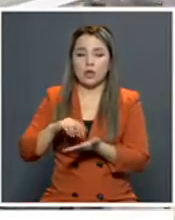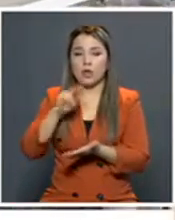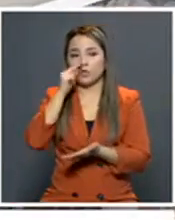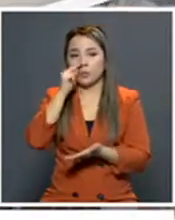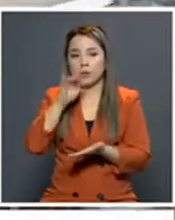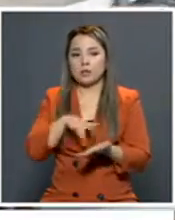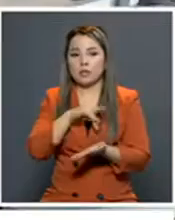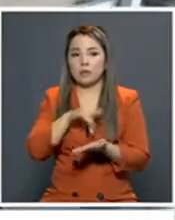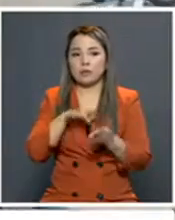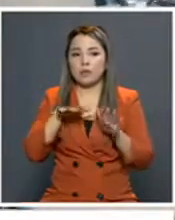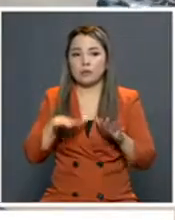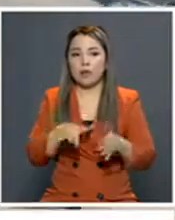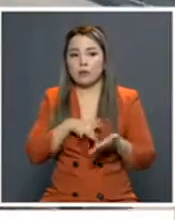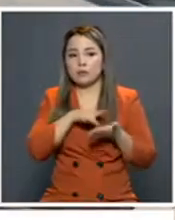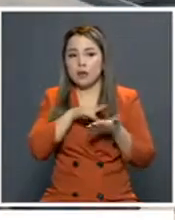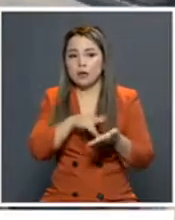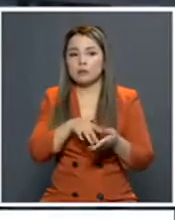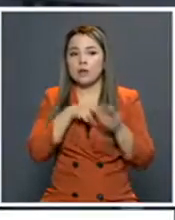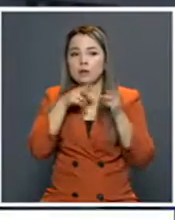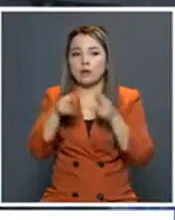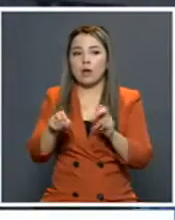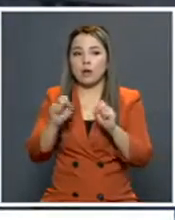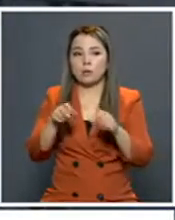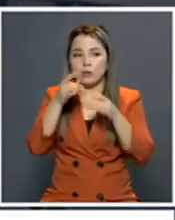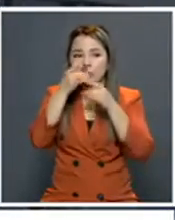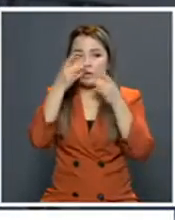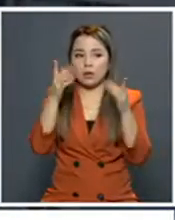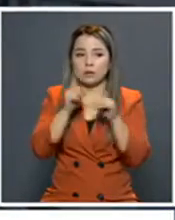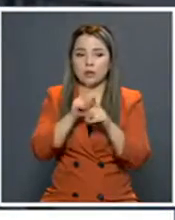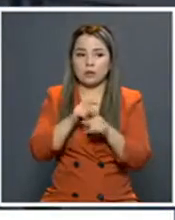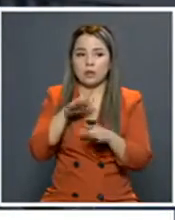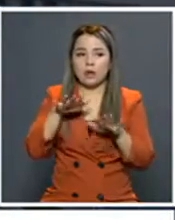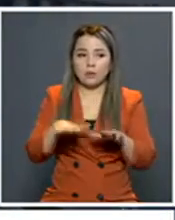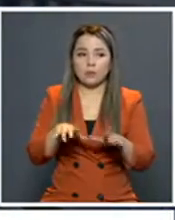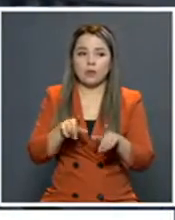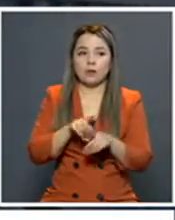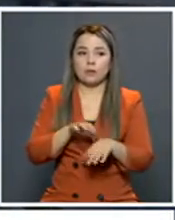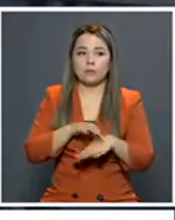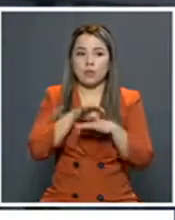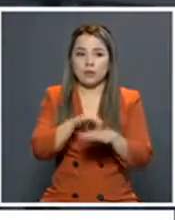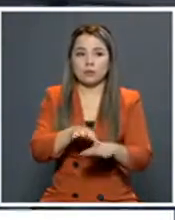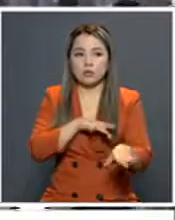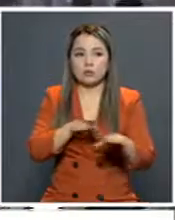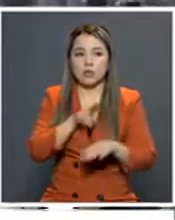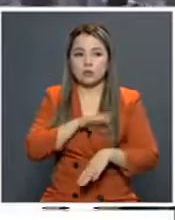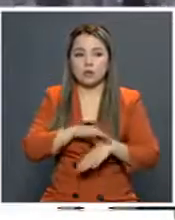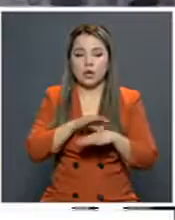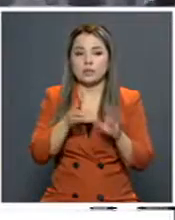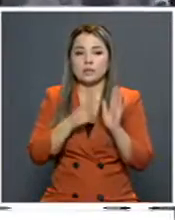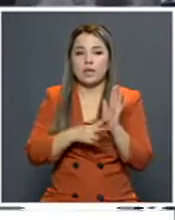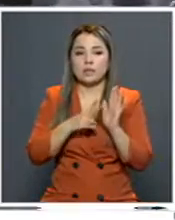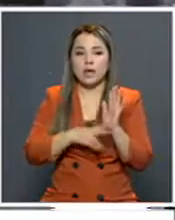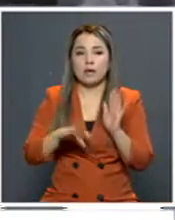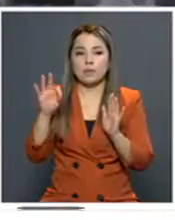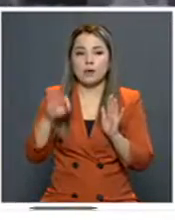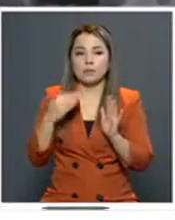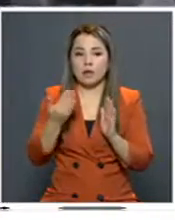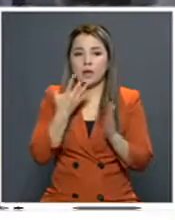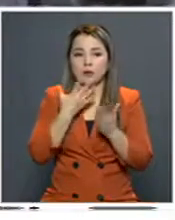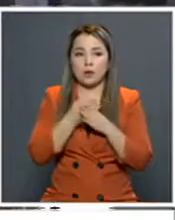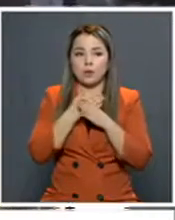келіп, көпшілікке өнер көрсетеді. Жалпы мәдени астана мәртебесіне орай өткізілетін шаралардың 70% демеушілер